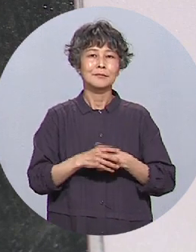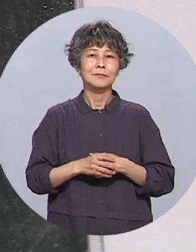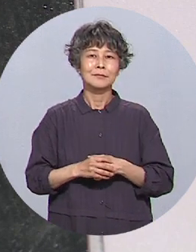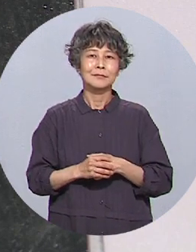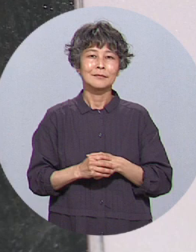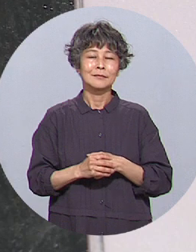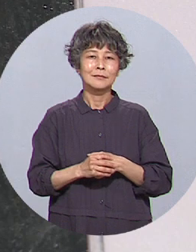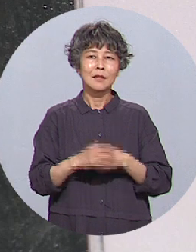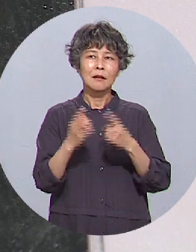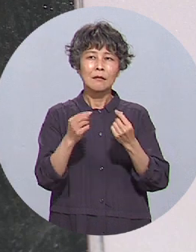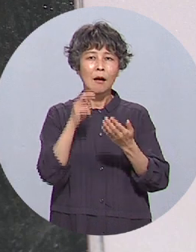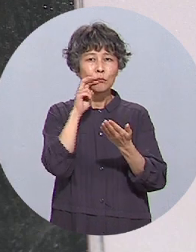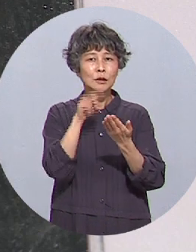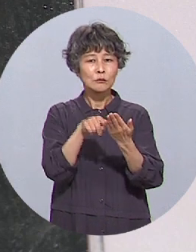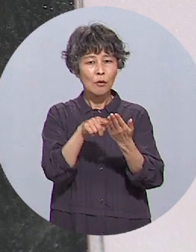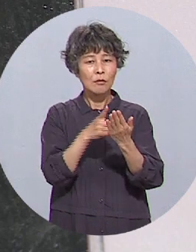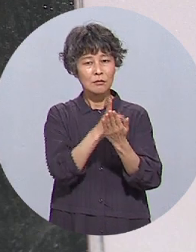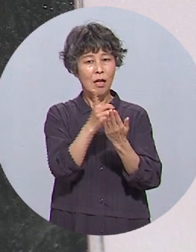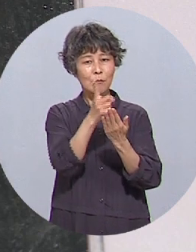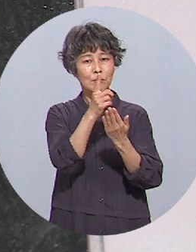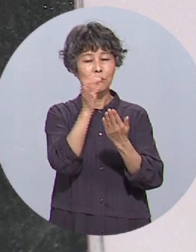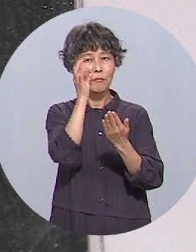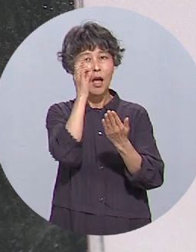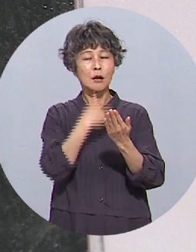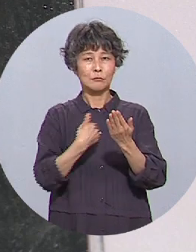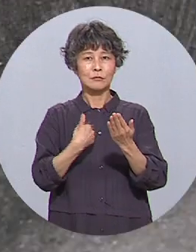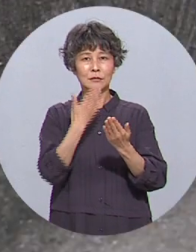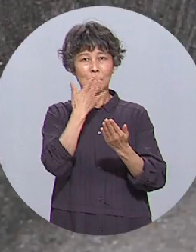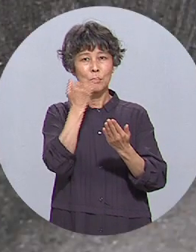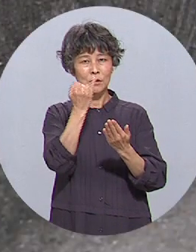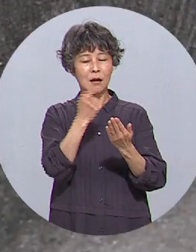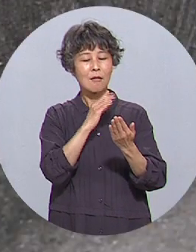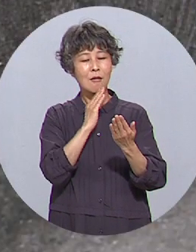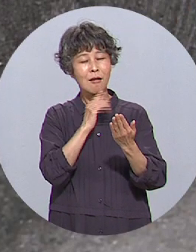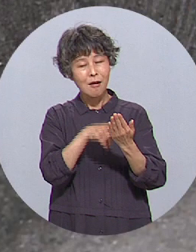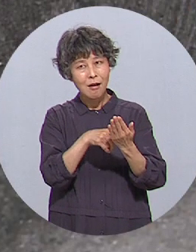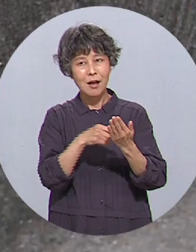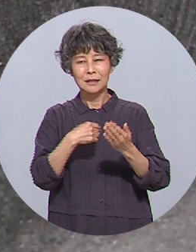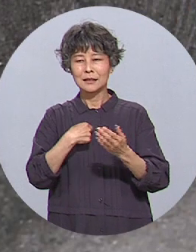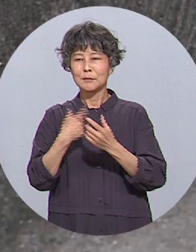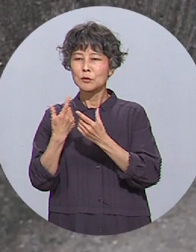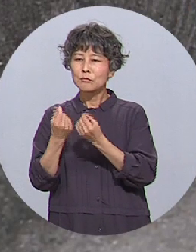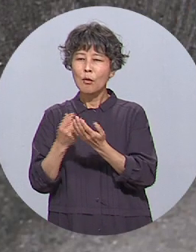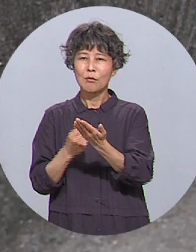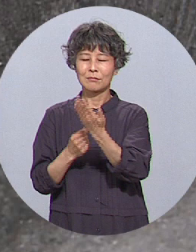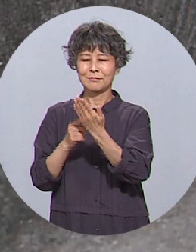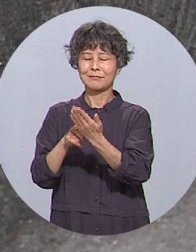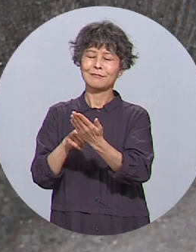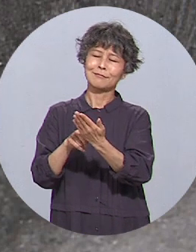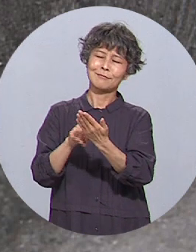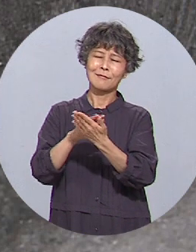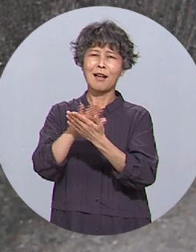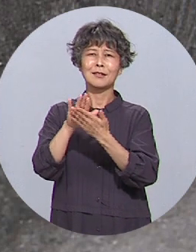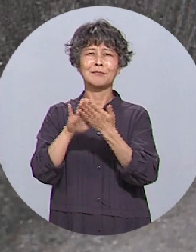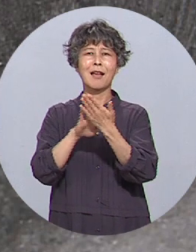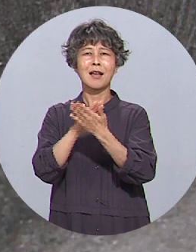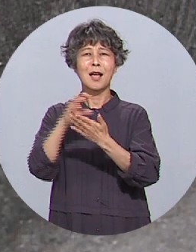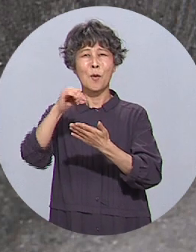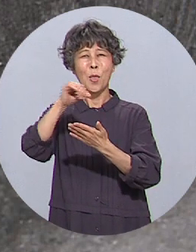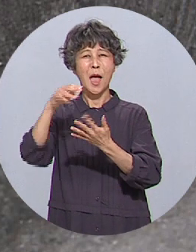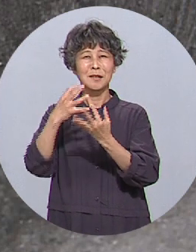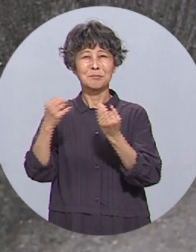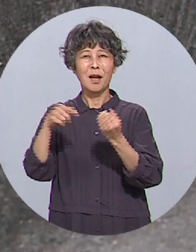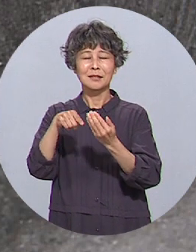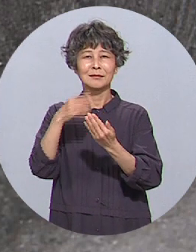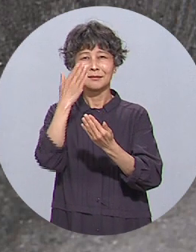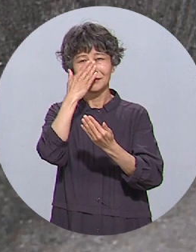と線見えますもんね。 はい、 佐藤さんが取った方、自分の方はちょっと粉まみれです